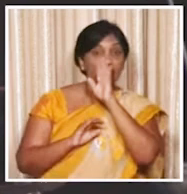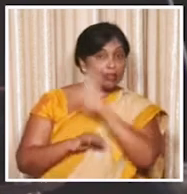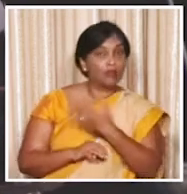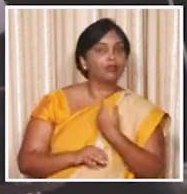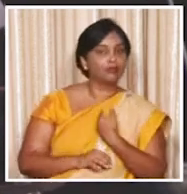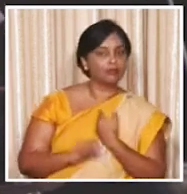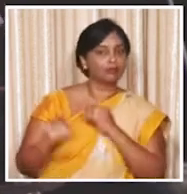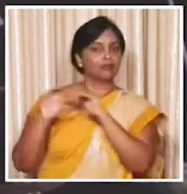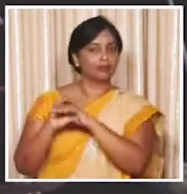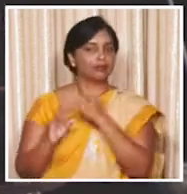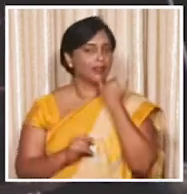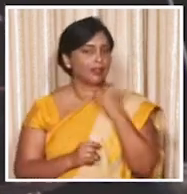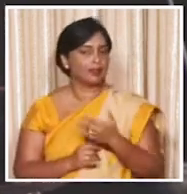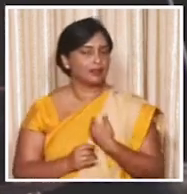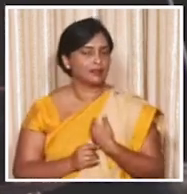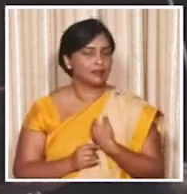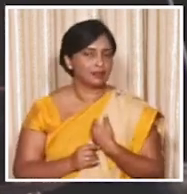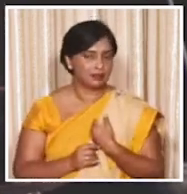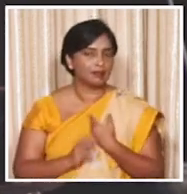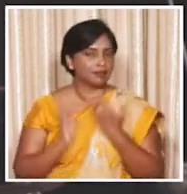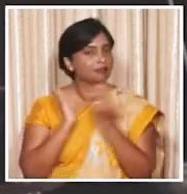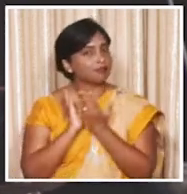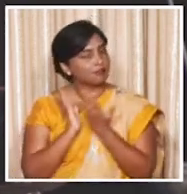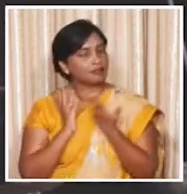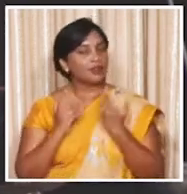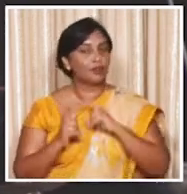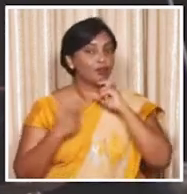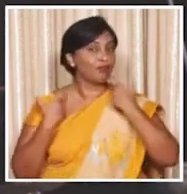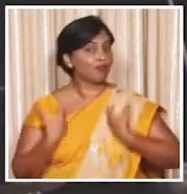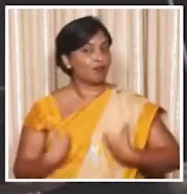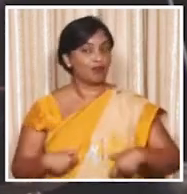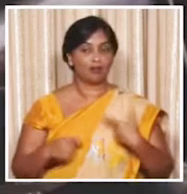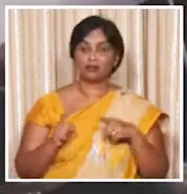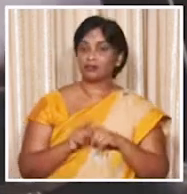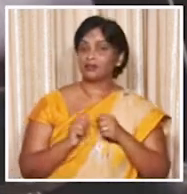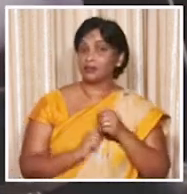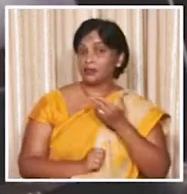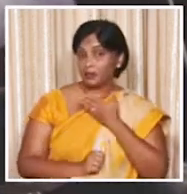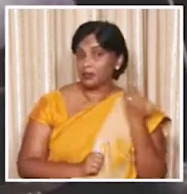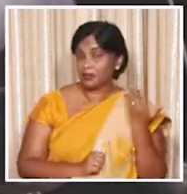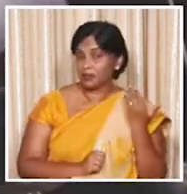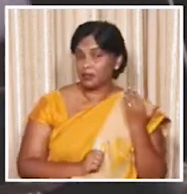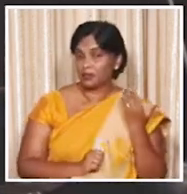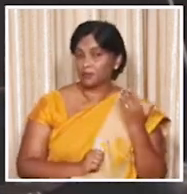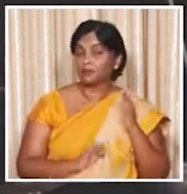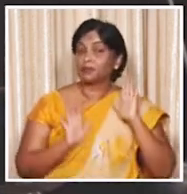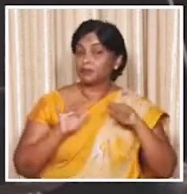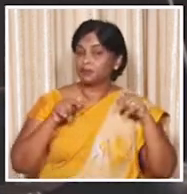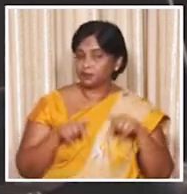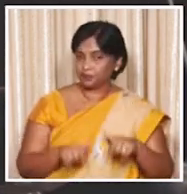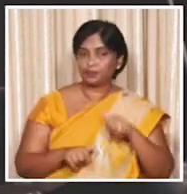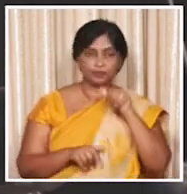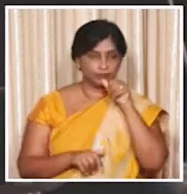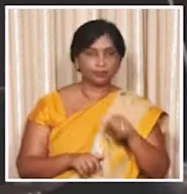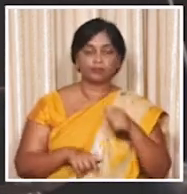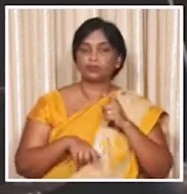வேளைகளில் யாழ்ப்பாண பல்கலைக்கழகத்தினூடாக நான் ஒரு சட்டப்பீடத்தை சட்டத்தை கேட்ட மாணவனாக வெளியிலே வந்திருக்க முடியும். இன்றைக்கு நான் ஒரு சட்டத்தினையாக இருந்திருக்க முடியும். ஆகவே நான் இந்த